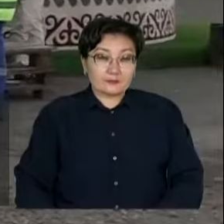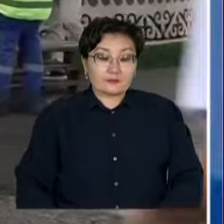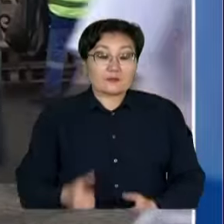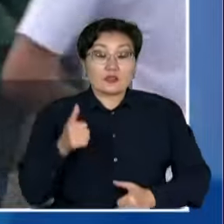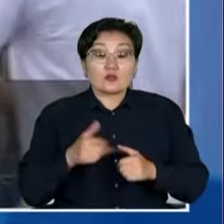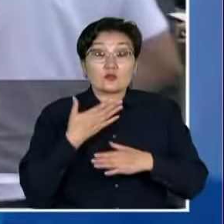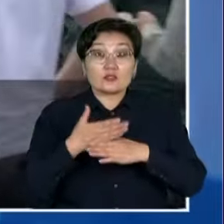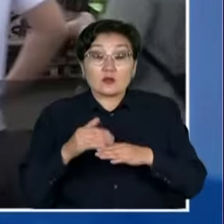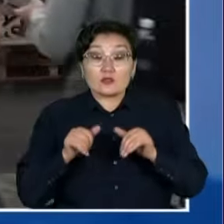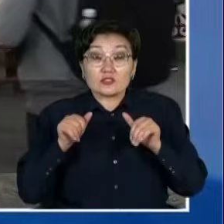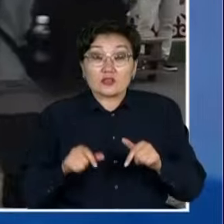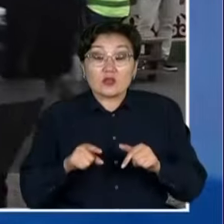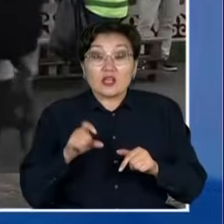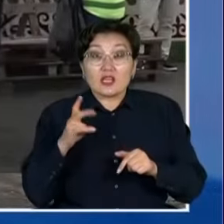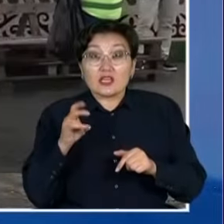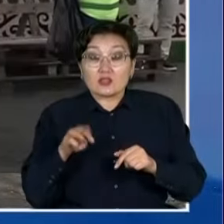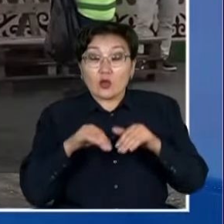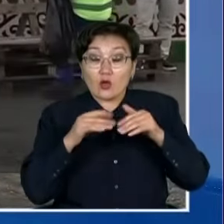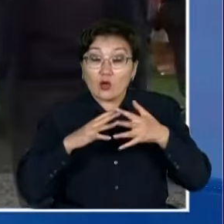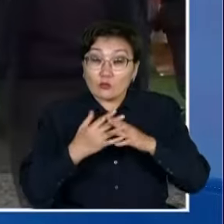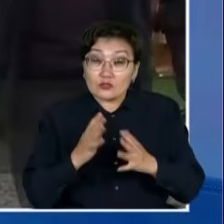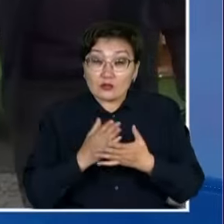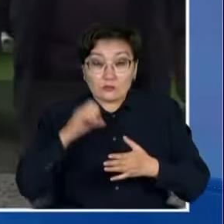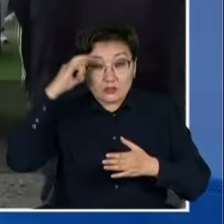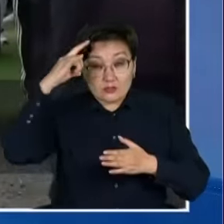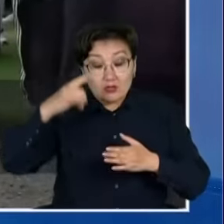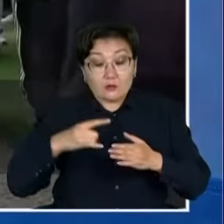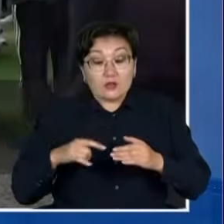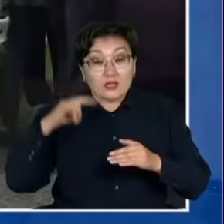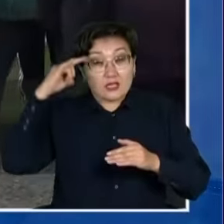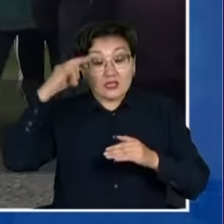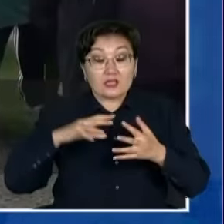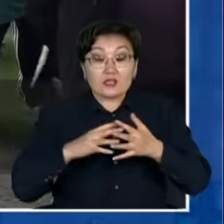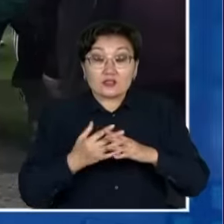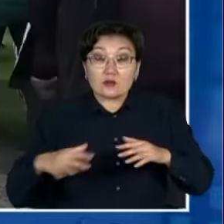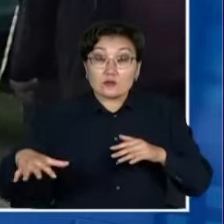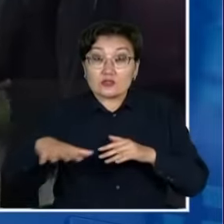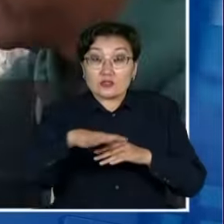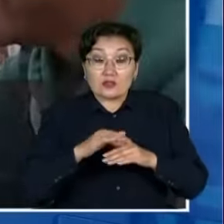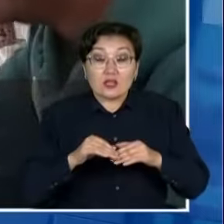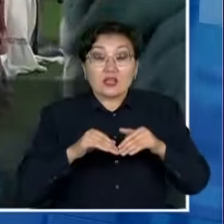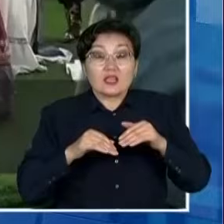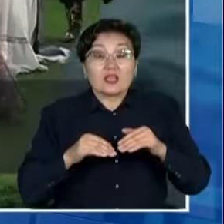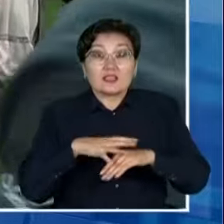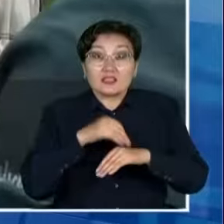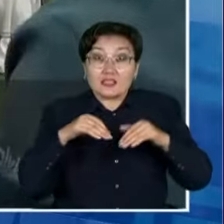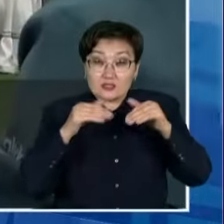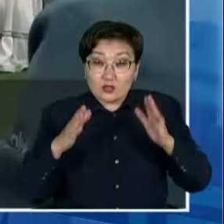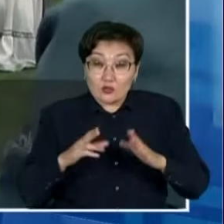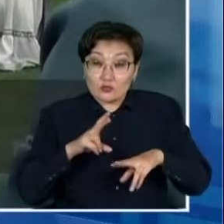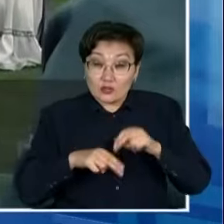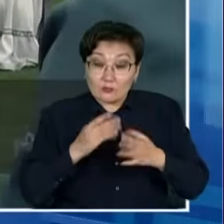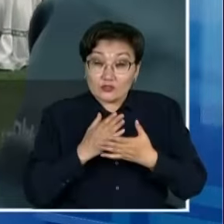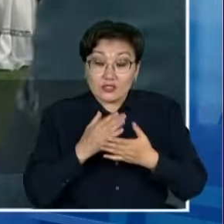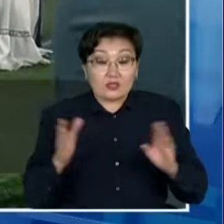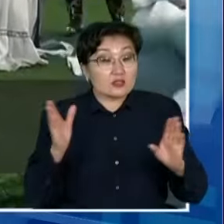Бәсекеден бөлек, бұл маңда этно ауыл құрылған, көшпелі қазақ ауылын бейнелеген аумақта әр өңірден киіз үйлер арнайы тігілген. Мұнда